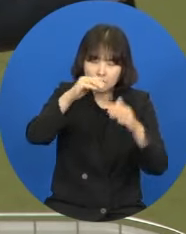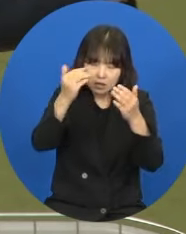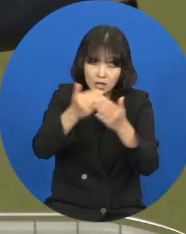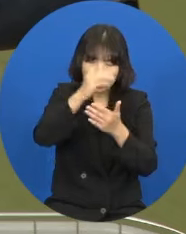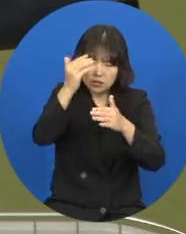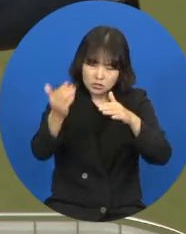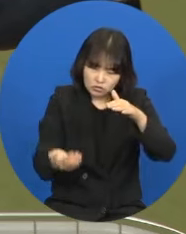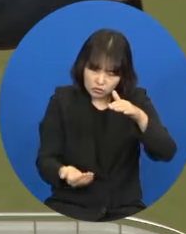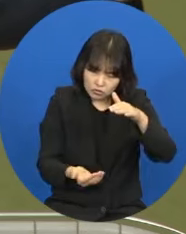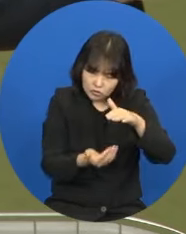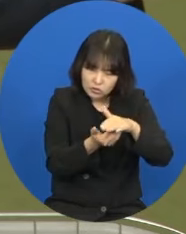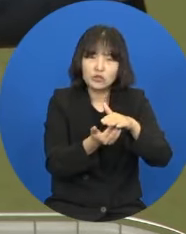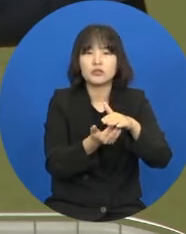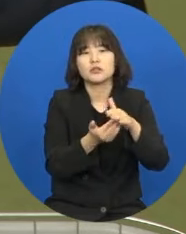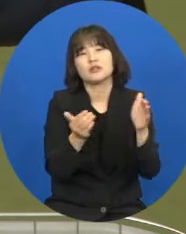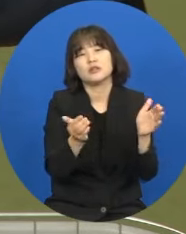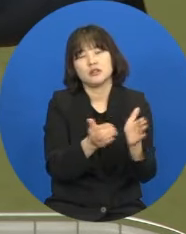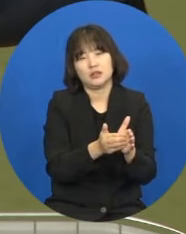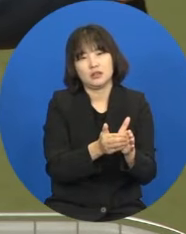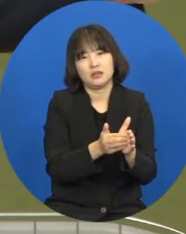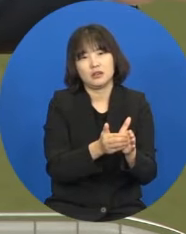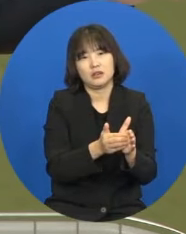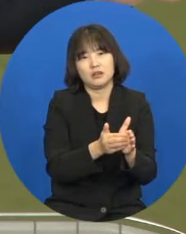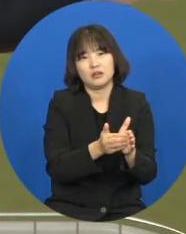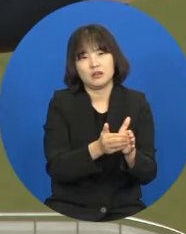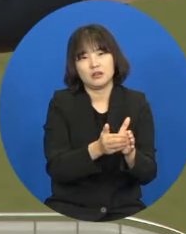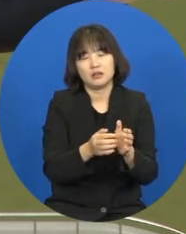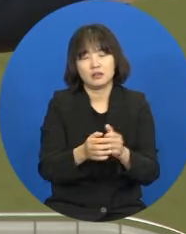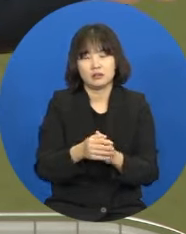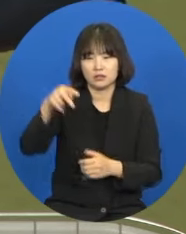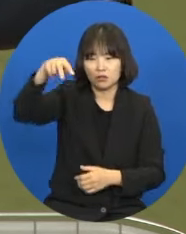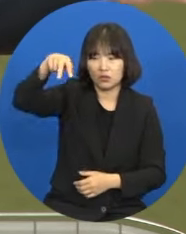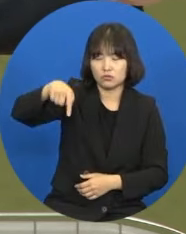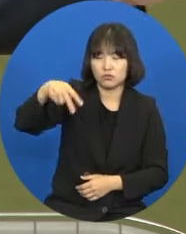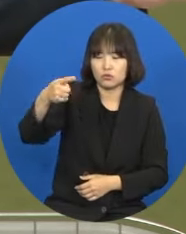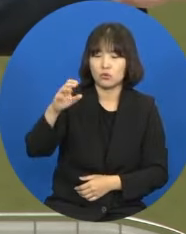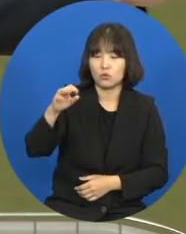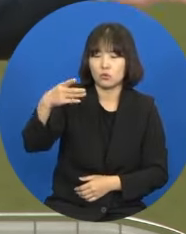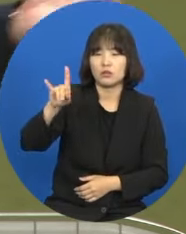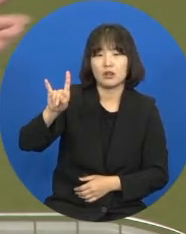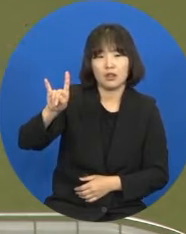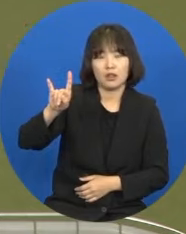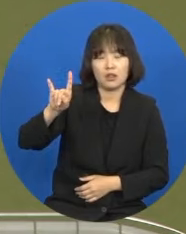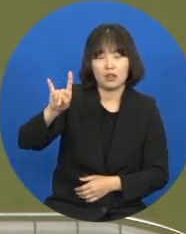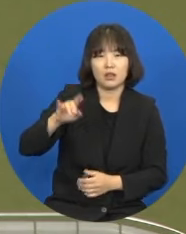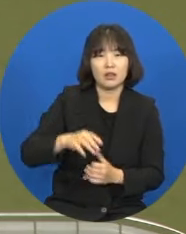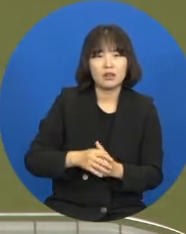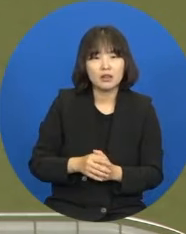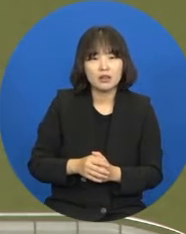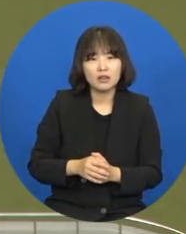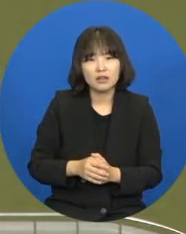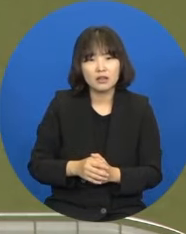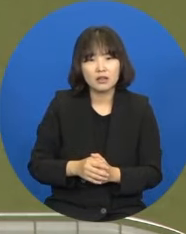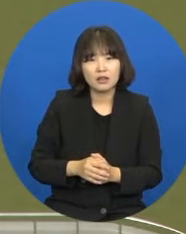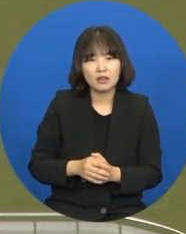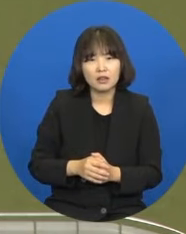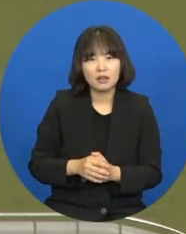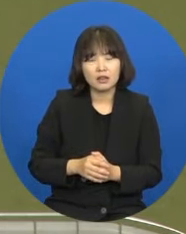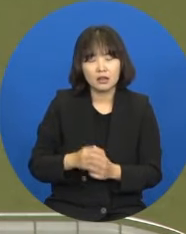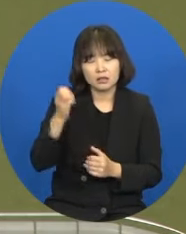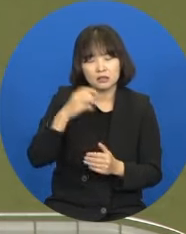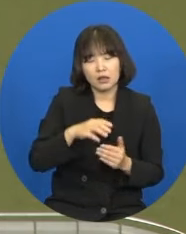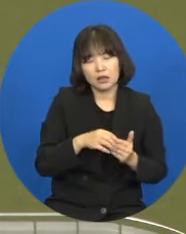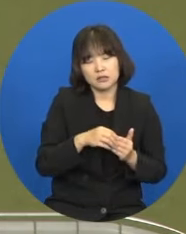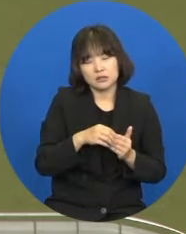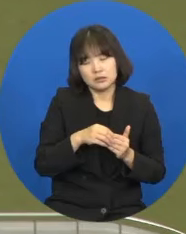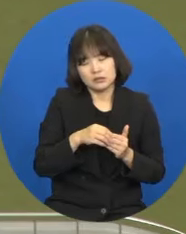이루어졌다 It is finished 수동태 수동태 이루어졌어요 힘없이 끌려간 것 같았는데